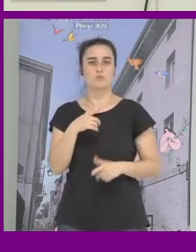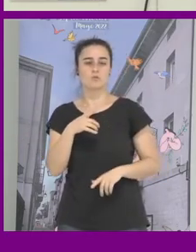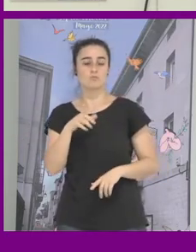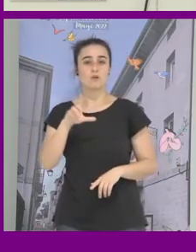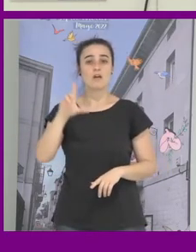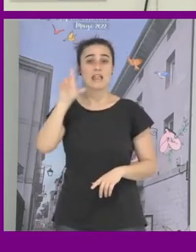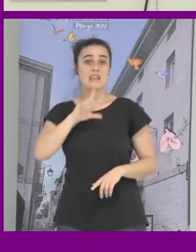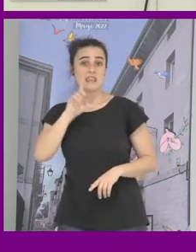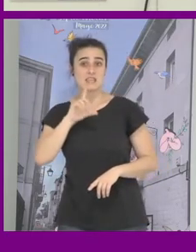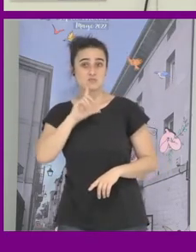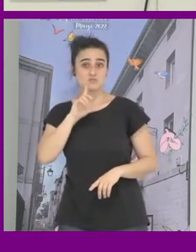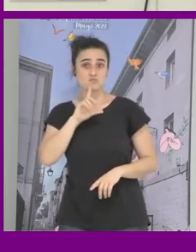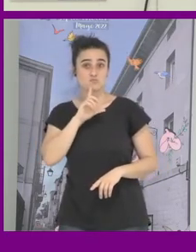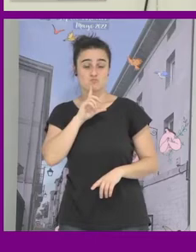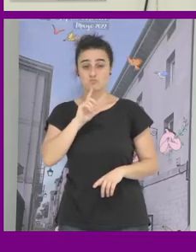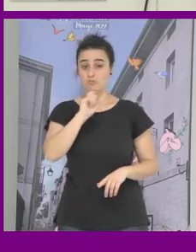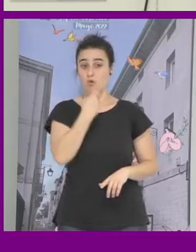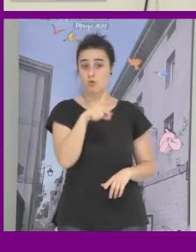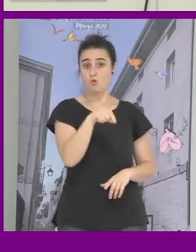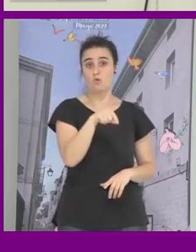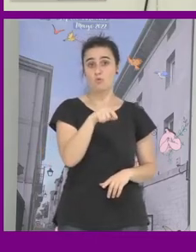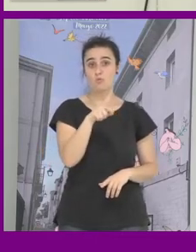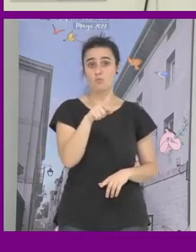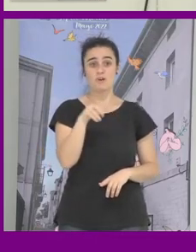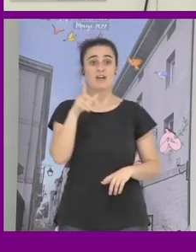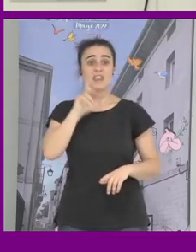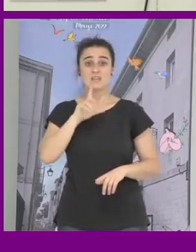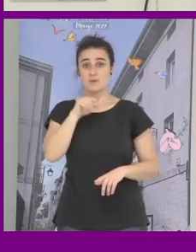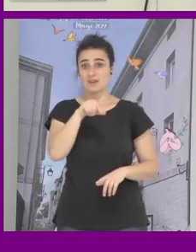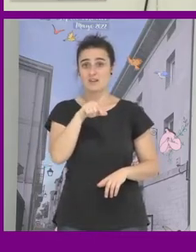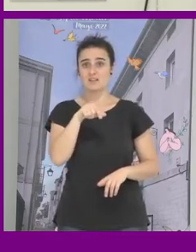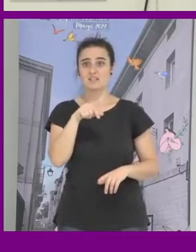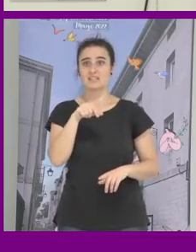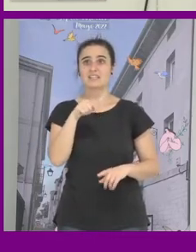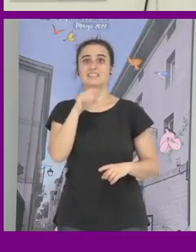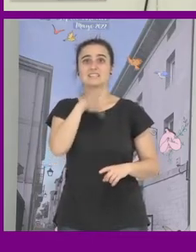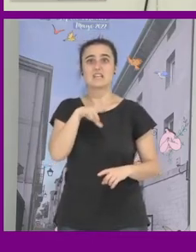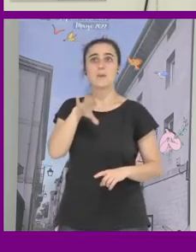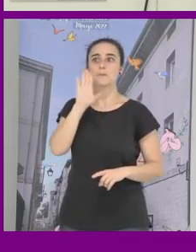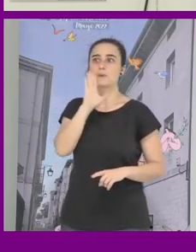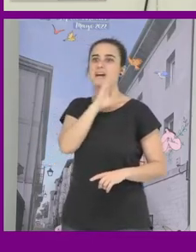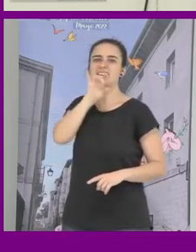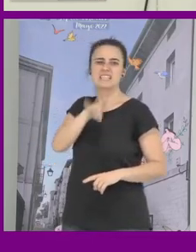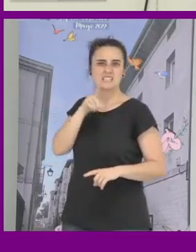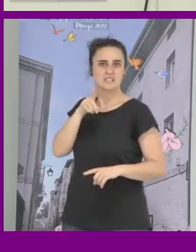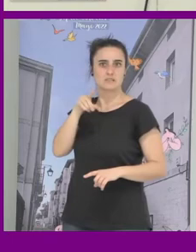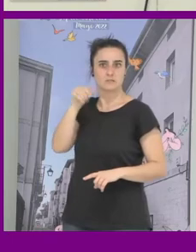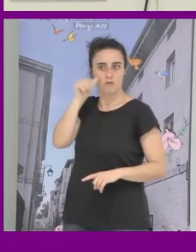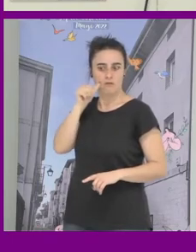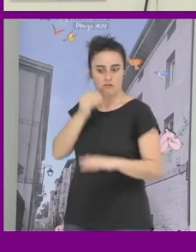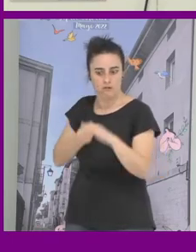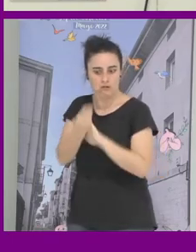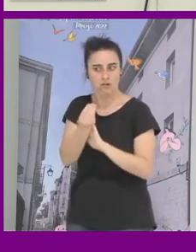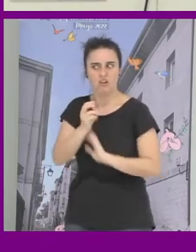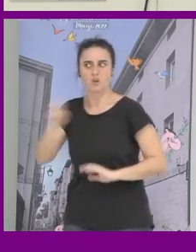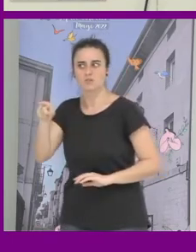ditzakegula, ez? Ba, familia lesbofoboentzat, berez, ama da, aurdun eta erditu, ez? Dena, eta besteaz da ama, baina